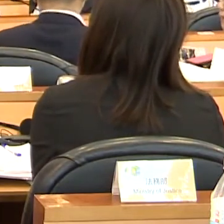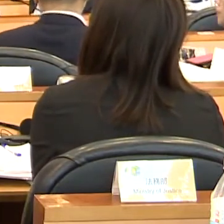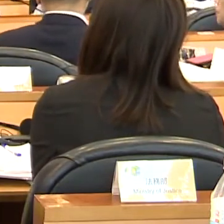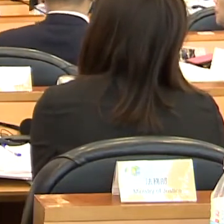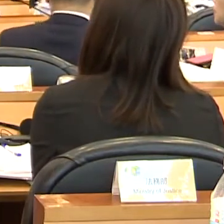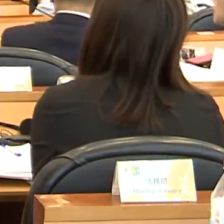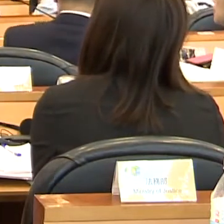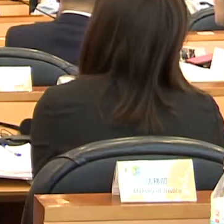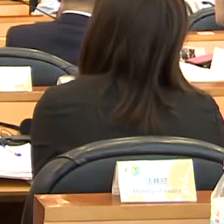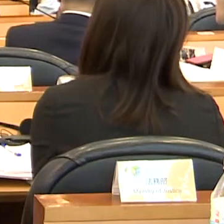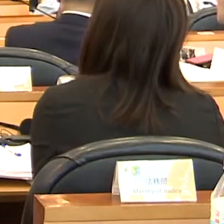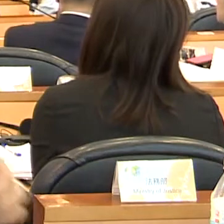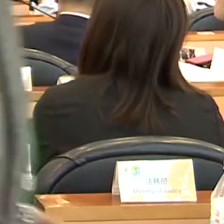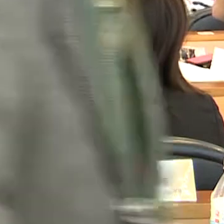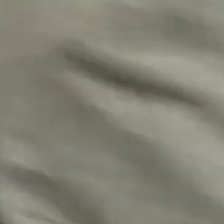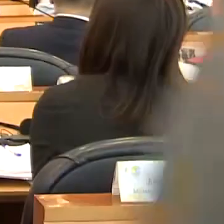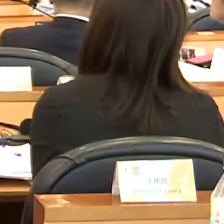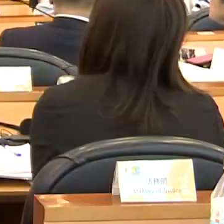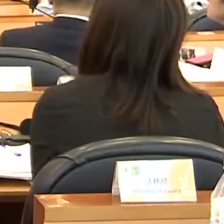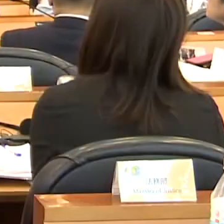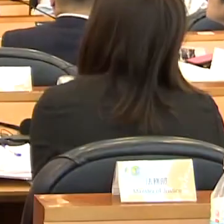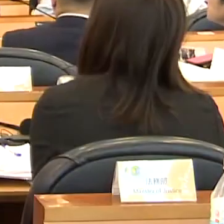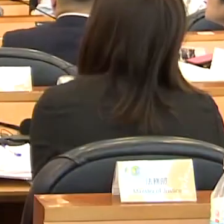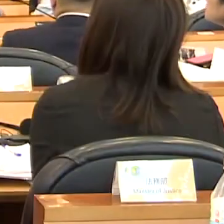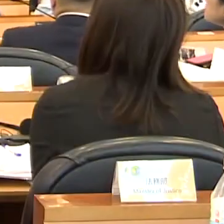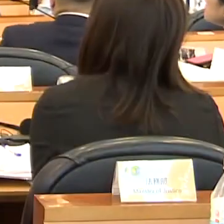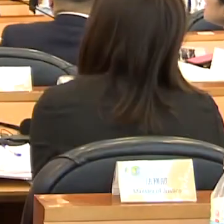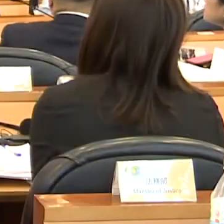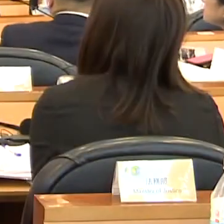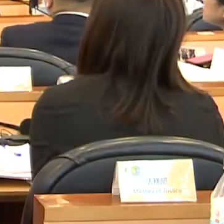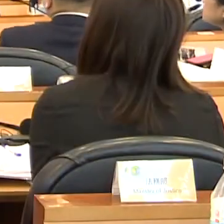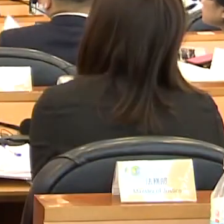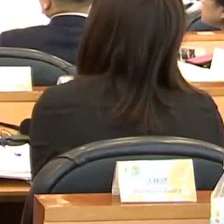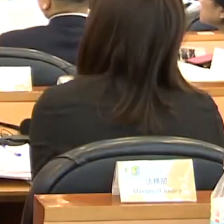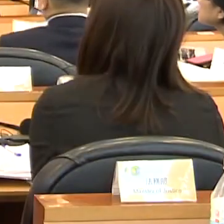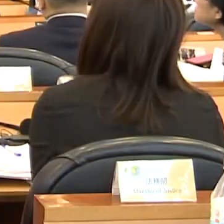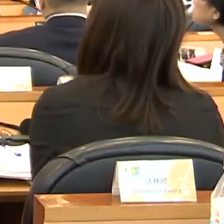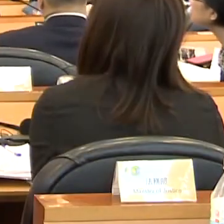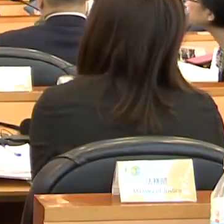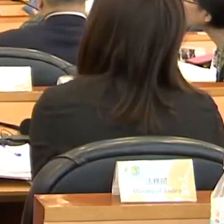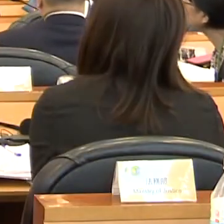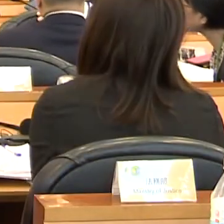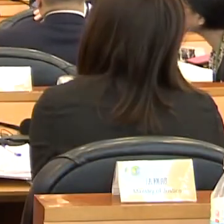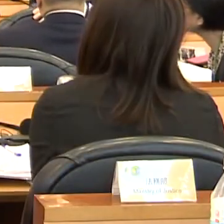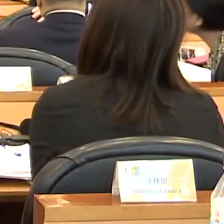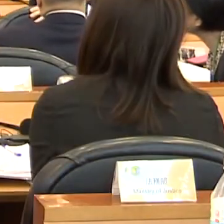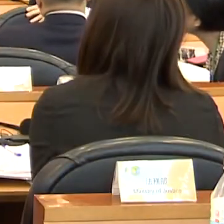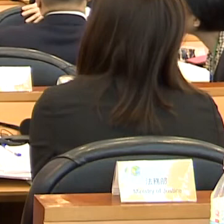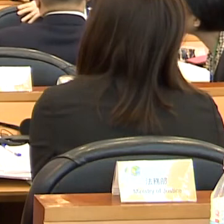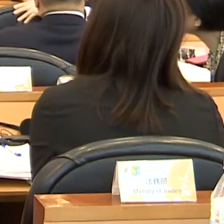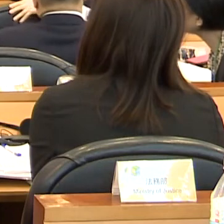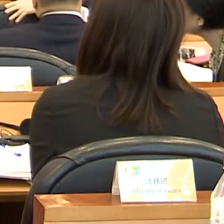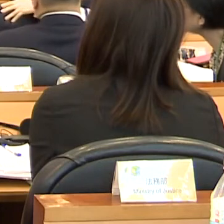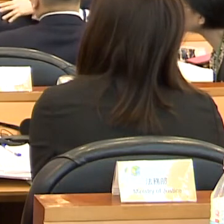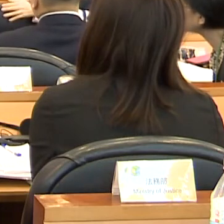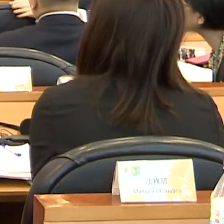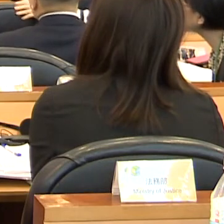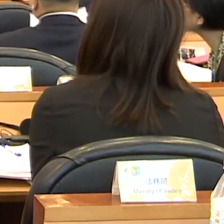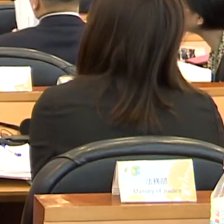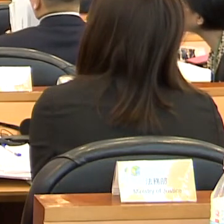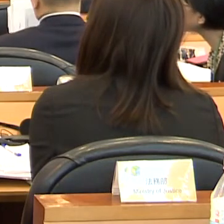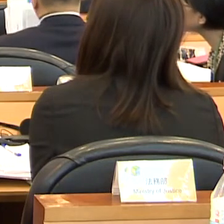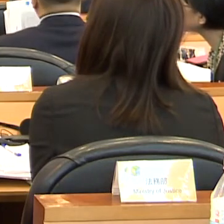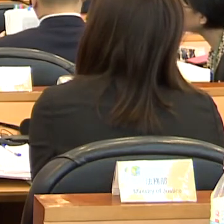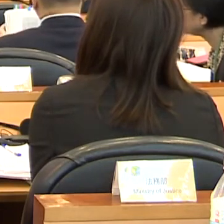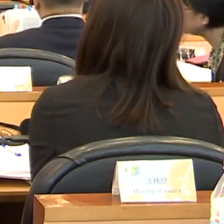式，实务上让他多了解一点点。下午就照这个次序开始就回来，自己有碰到问题的就要回答哈。